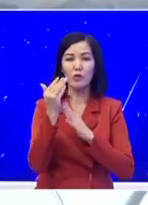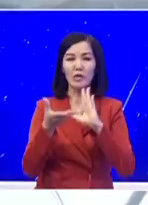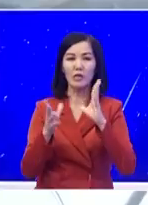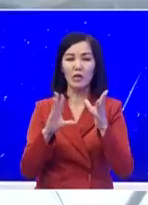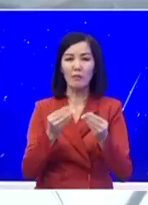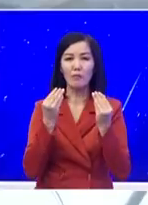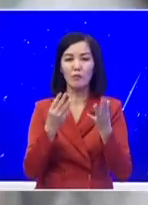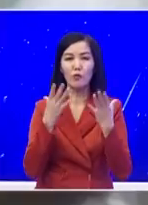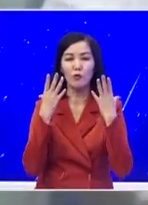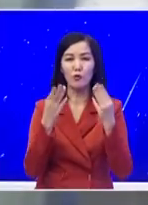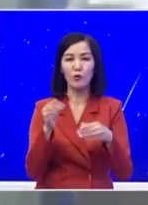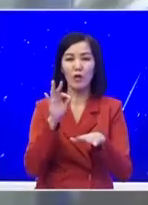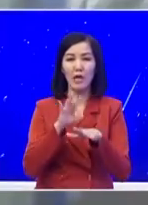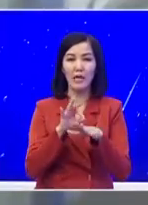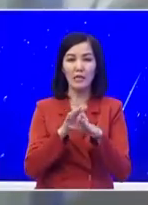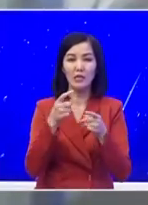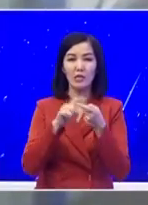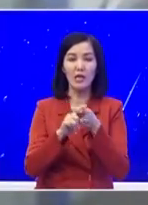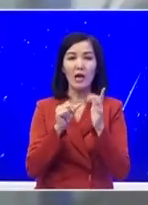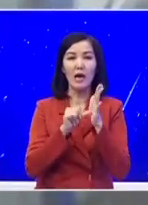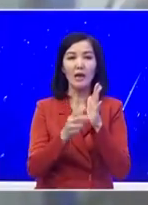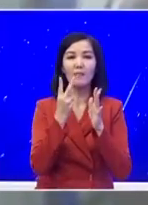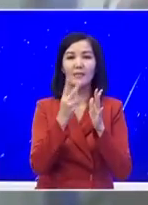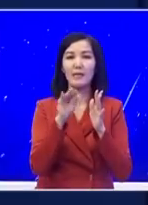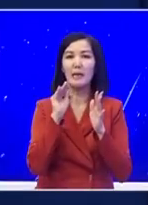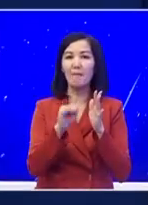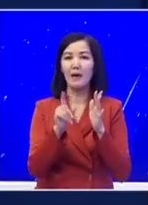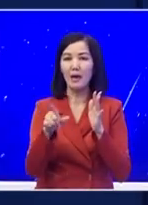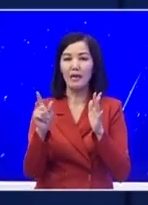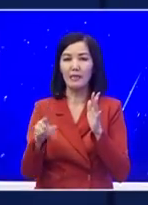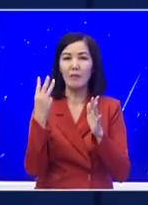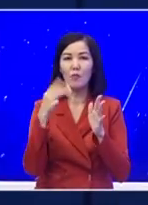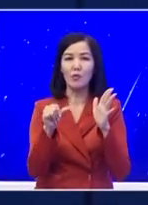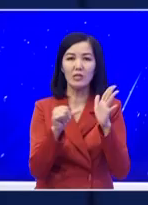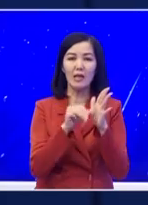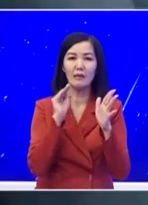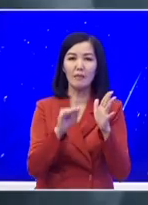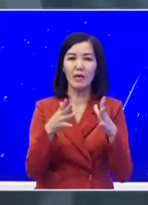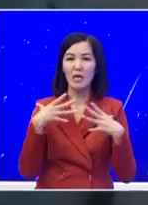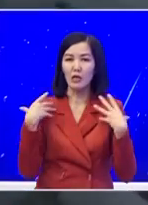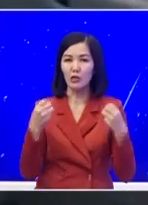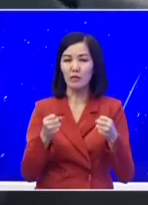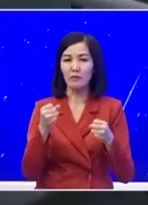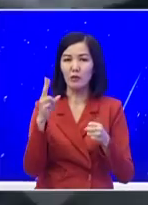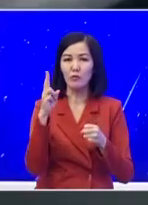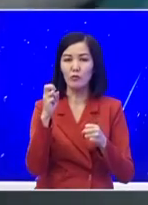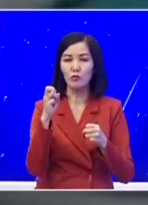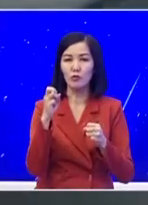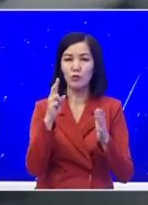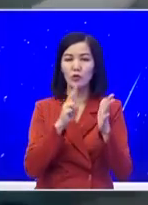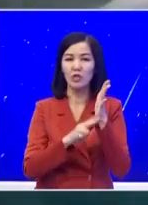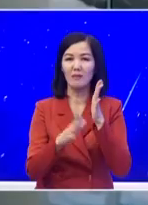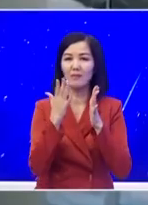бүгінгі күнге коронавирусқа шалдыққандар саны 62 мыңға жуық. Оның 36 мыңға жуығы дертті жеңіп шықса,